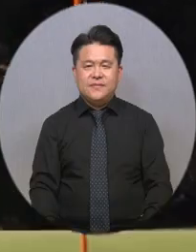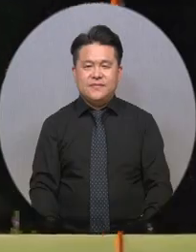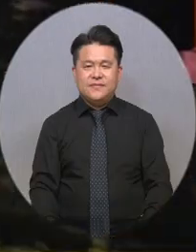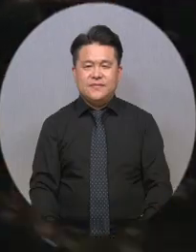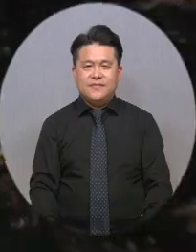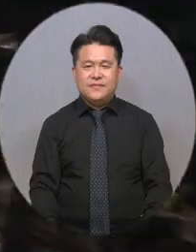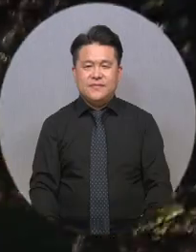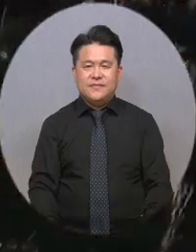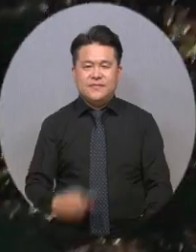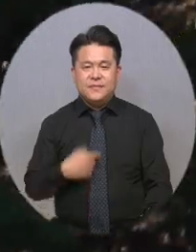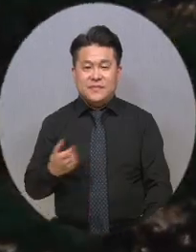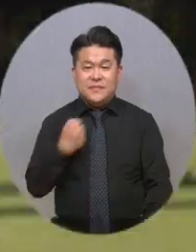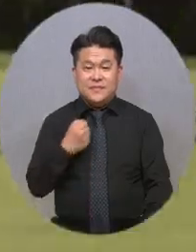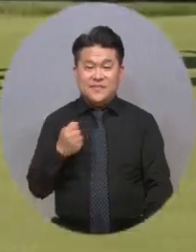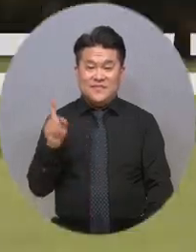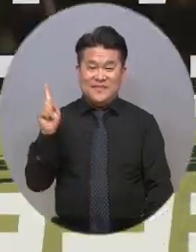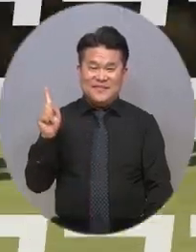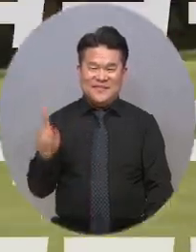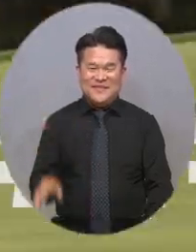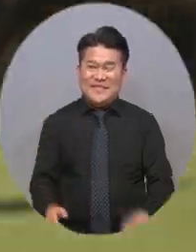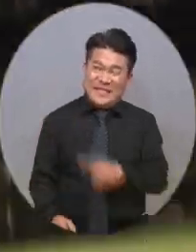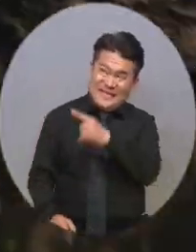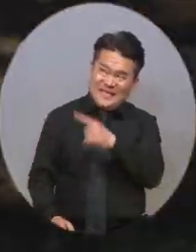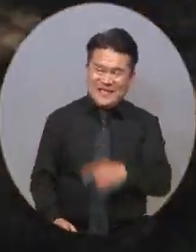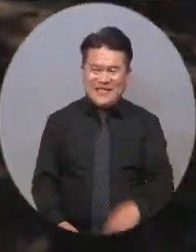저 이것까지 갖고 왔어요.